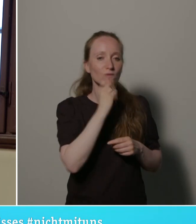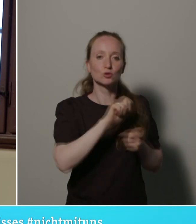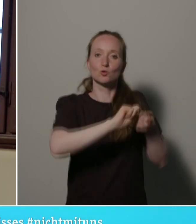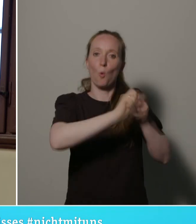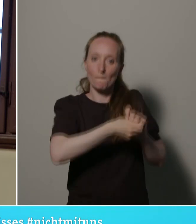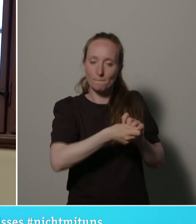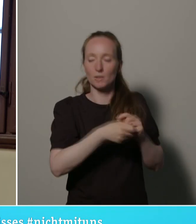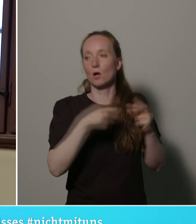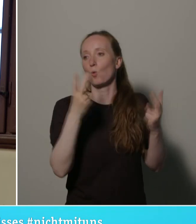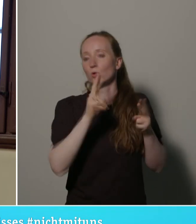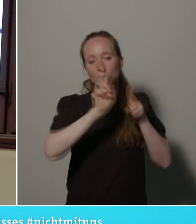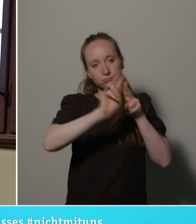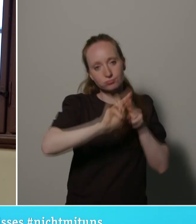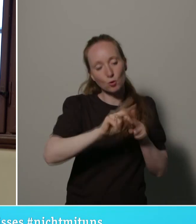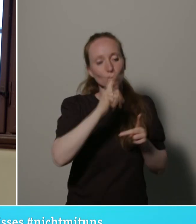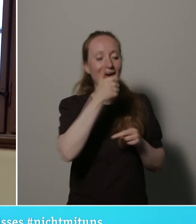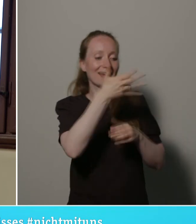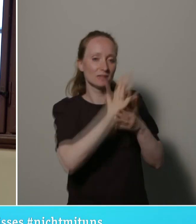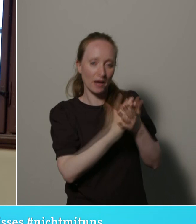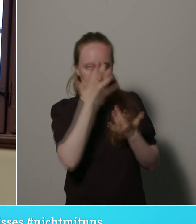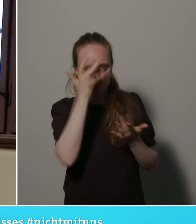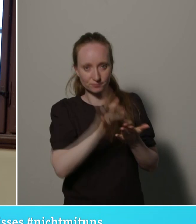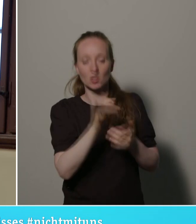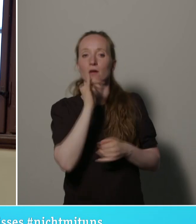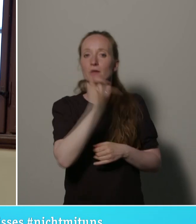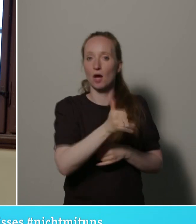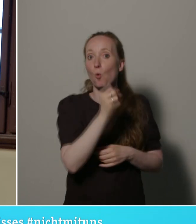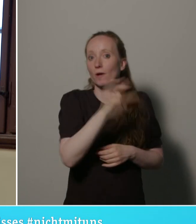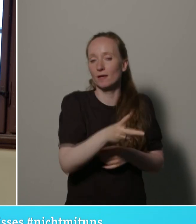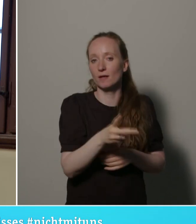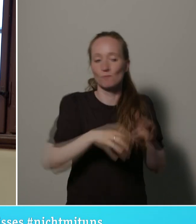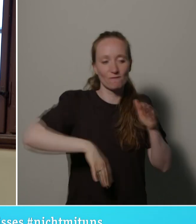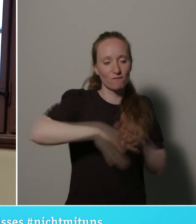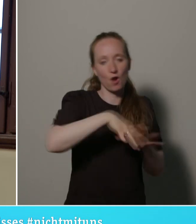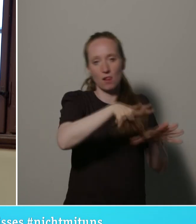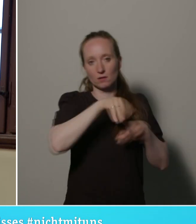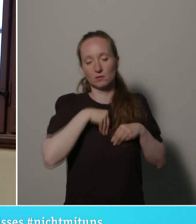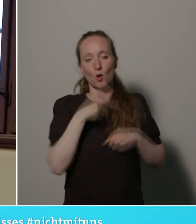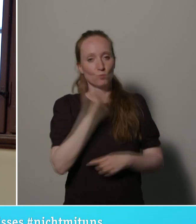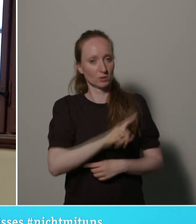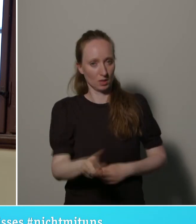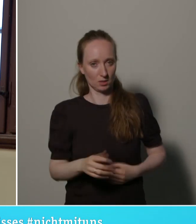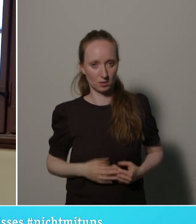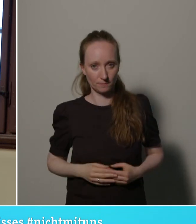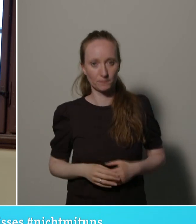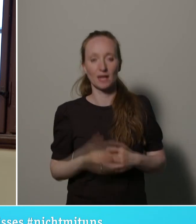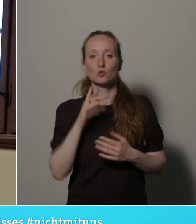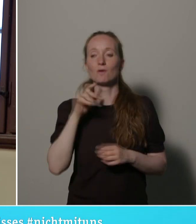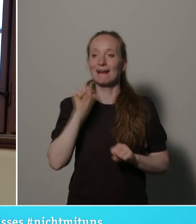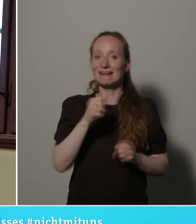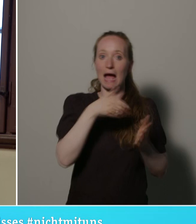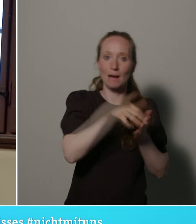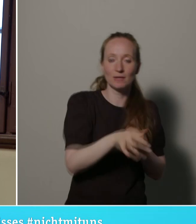Sache beschäftigen und muss dazu eben einen Beschluss fassen. Das kann im Zweifelsfall auch eine Ablehnung